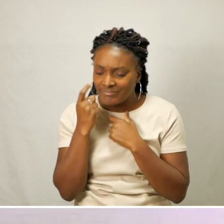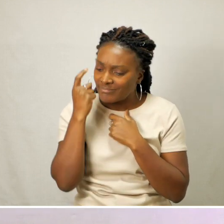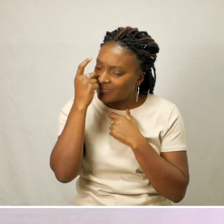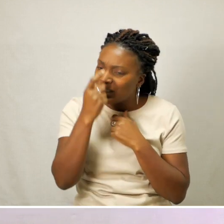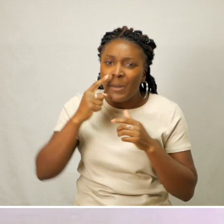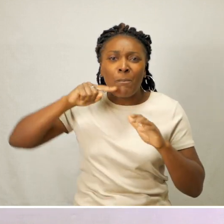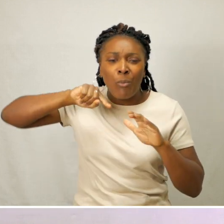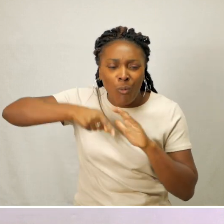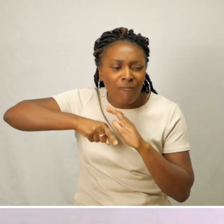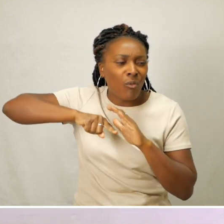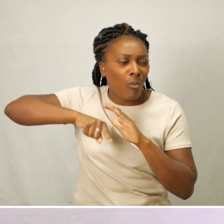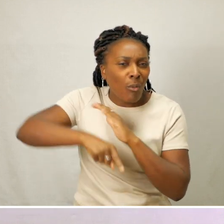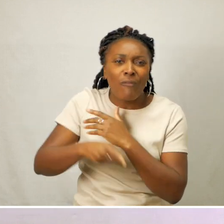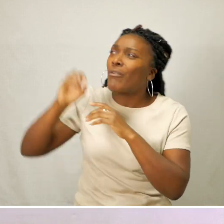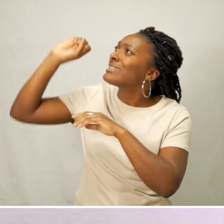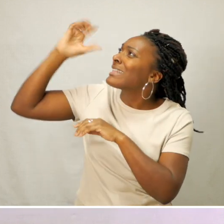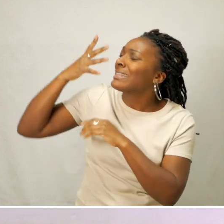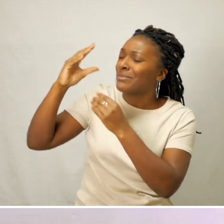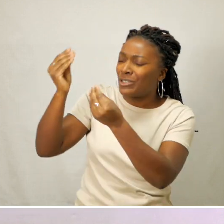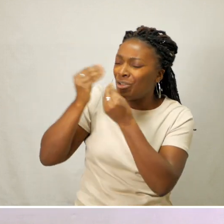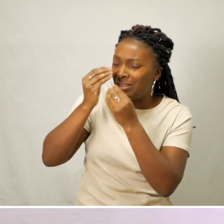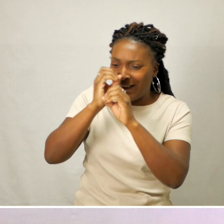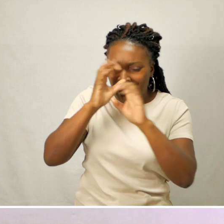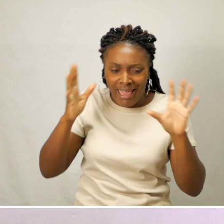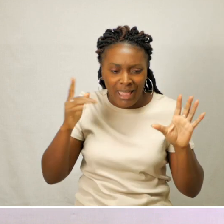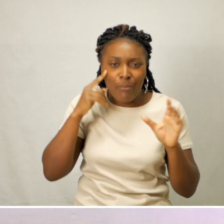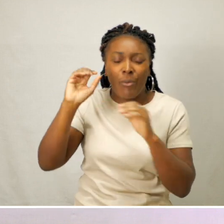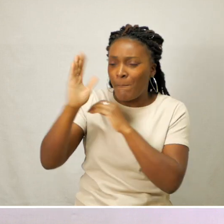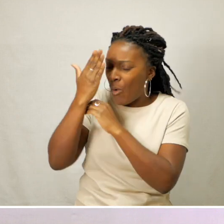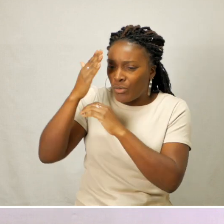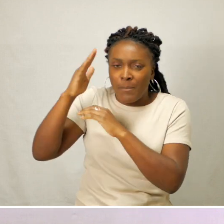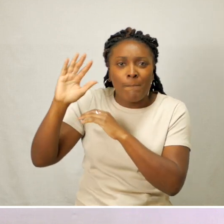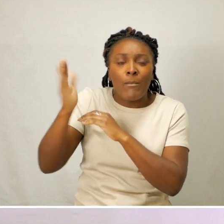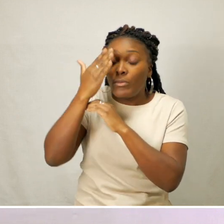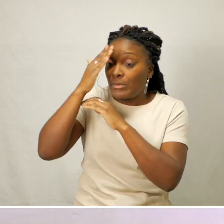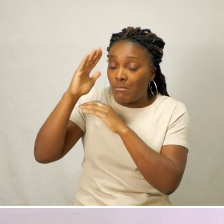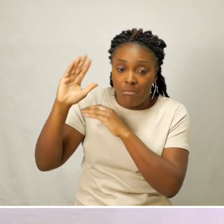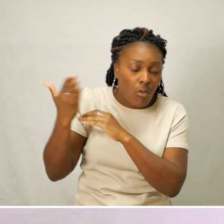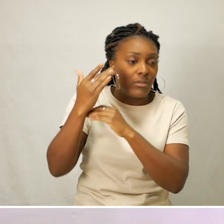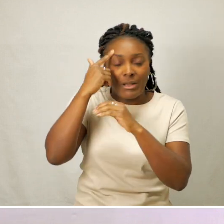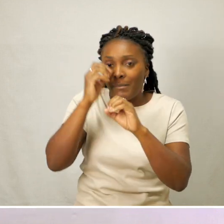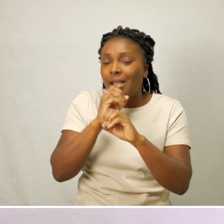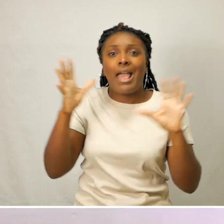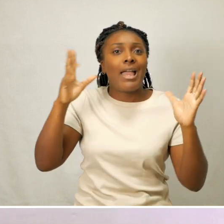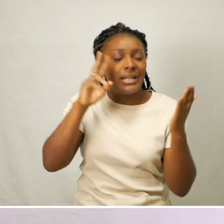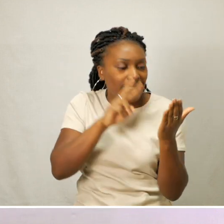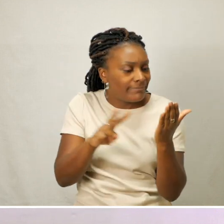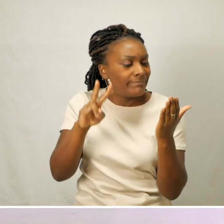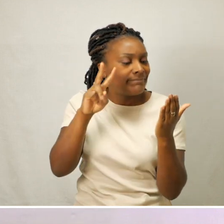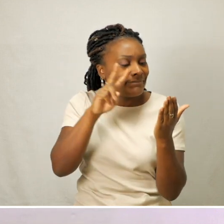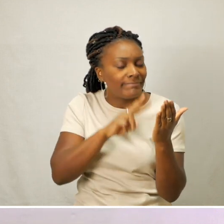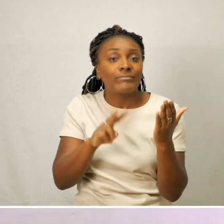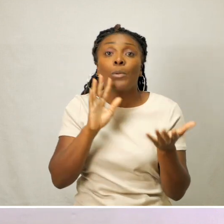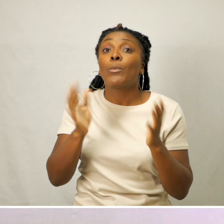au Saint-Esprit de nous éclairer, afin de pouvoir avoir des révélations de Dieu supplémentaires dans ce que nous sommes en train de lire, qui peut-être au